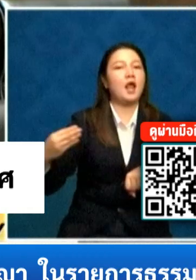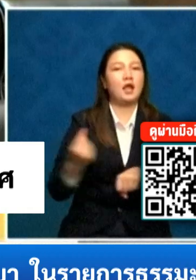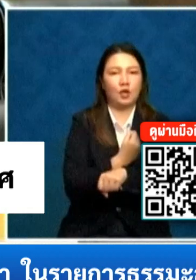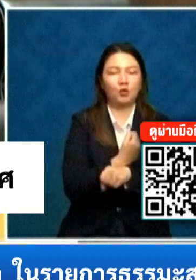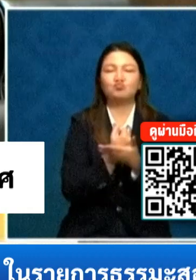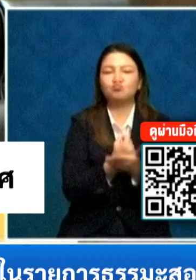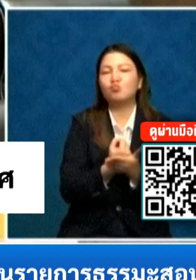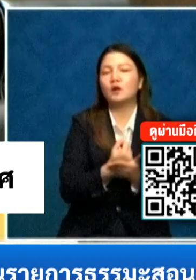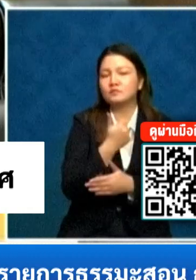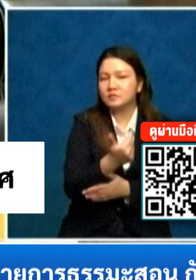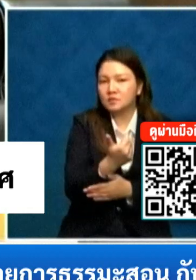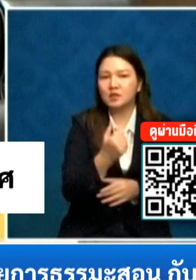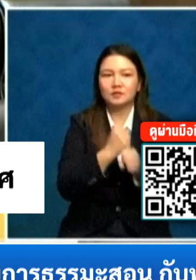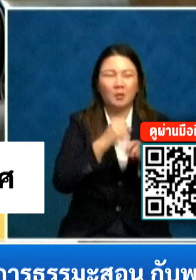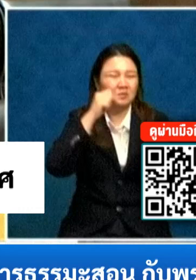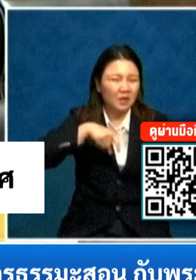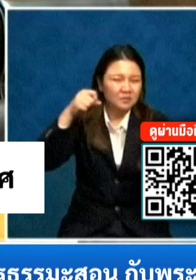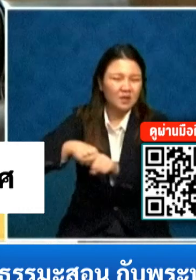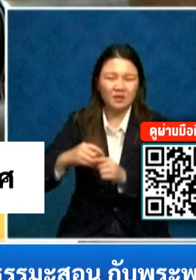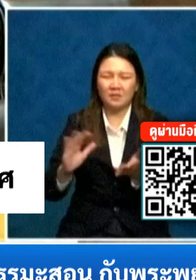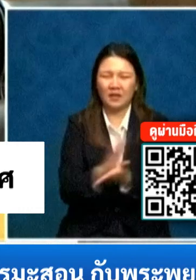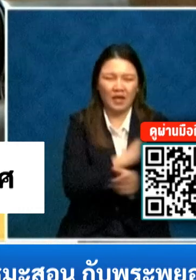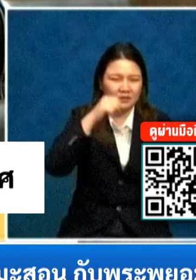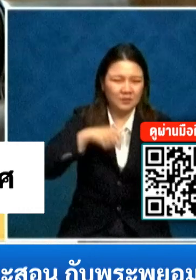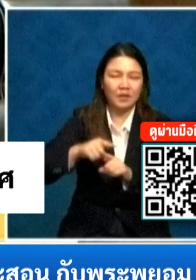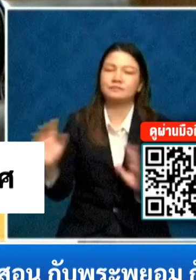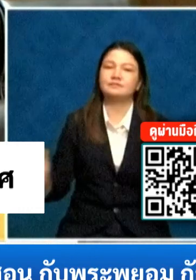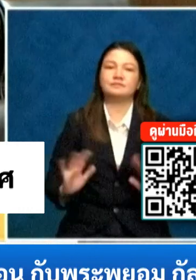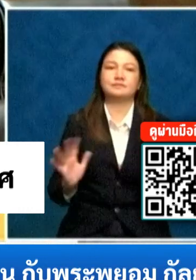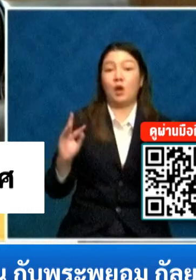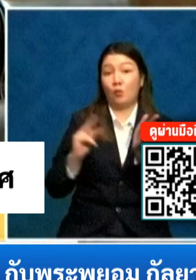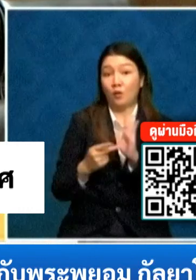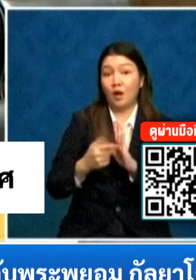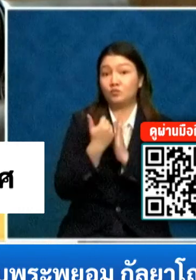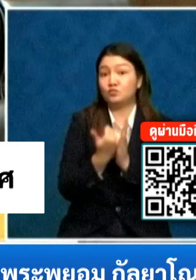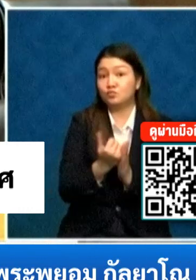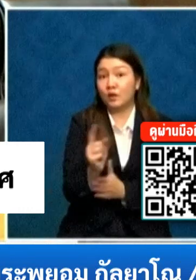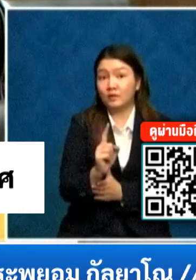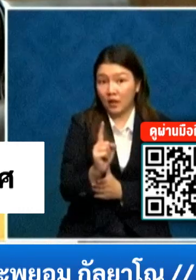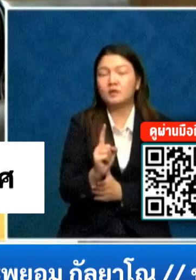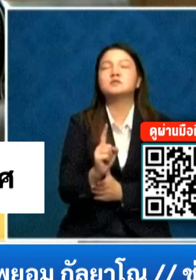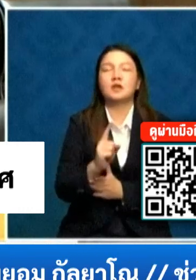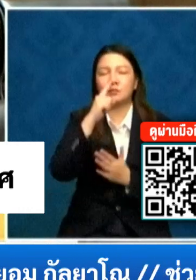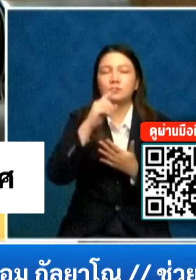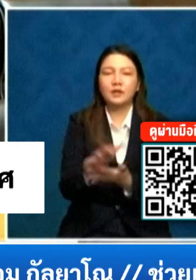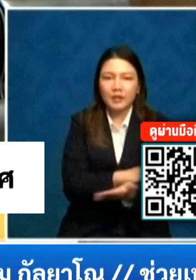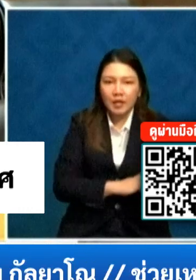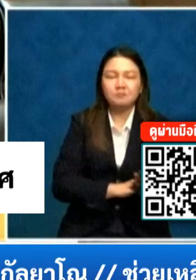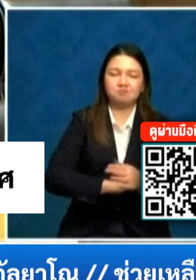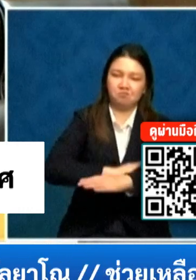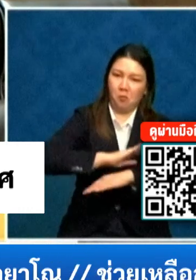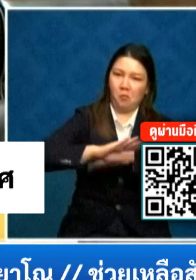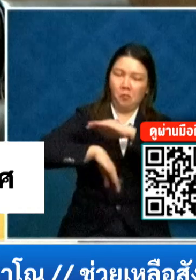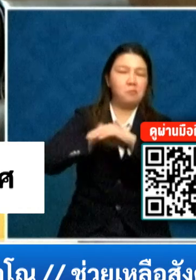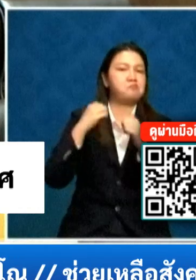สิทธิภาพไม่ซ้ำซ้อนจะสามารถเพิ่ม productivity หรือผลิตภาพของประเทศไทยได้อย่างมีนัยส